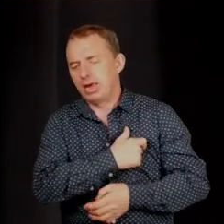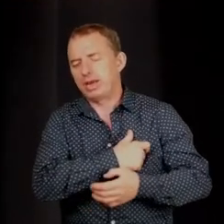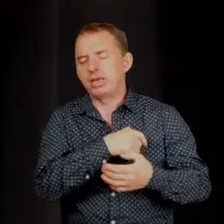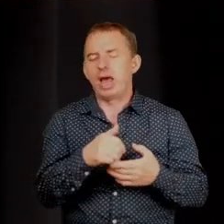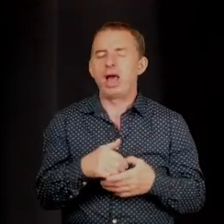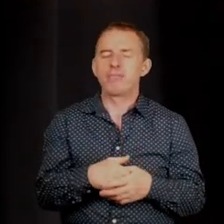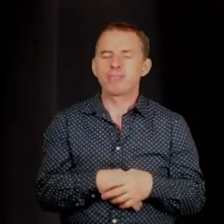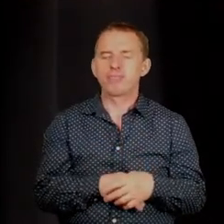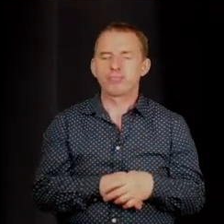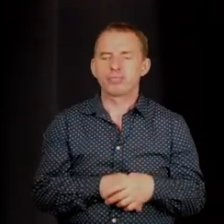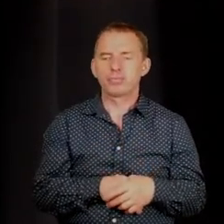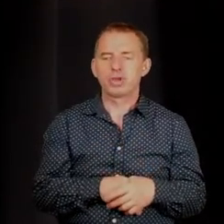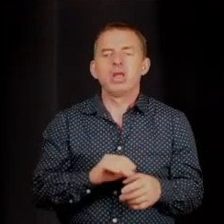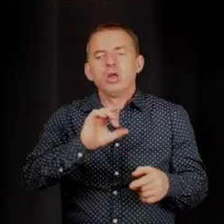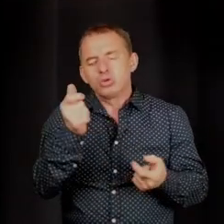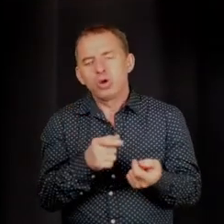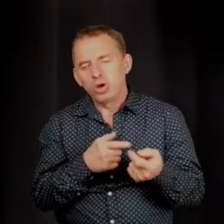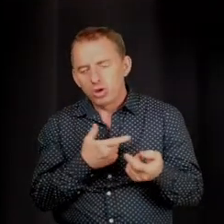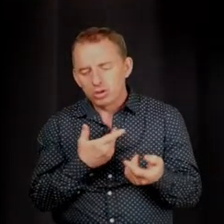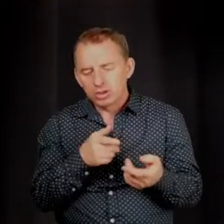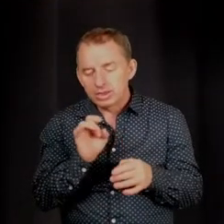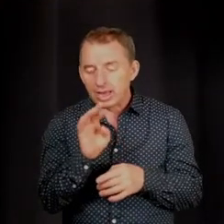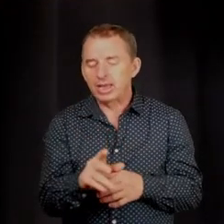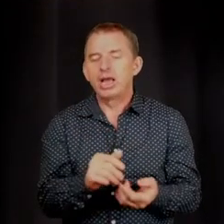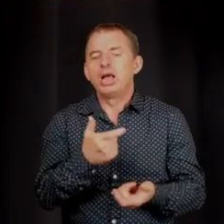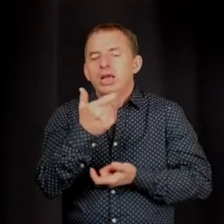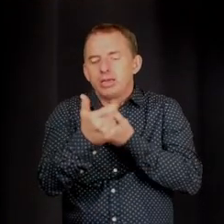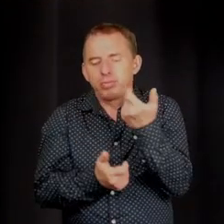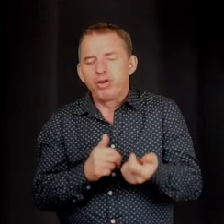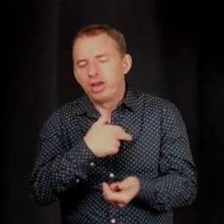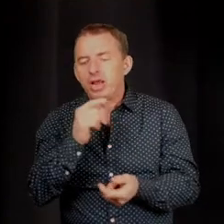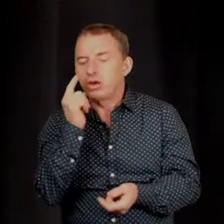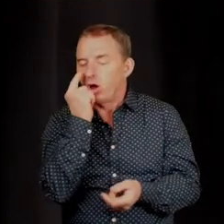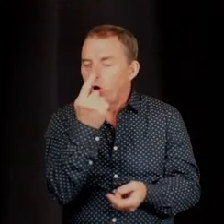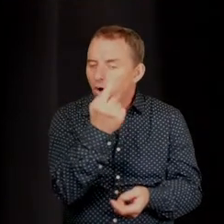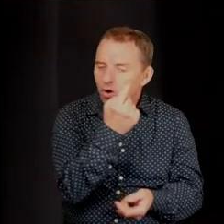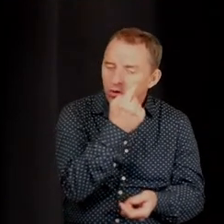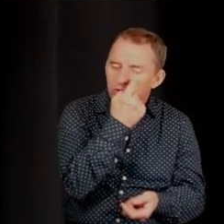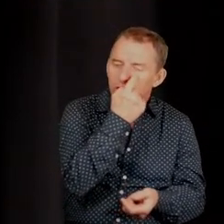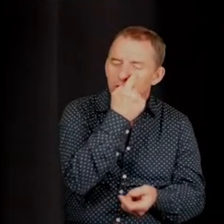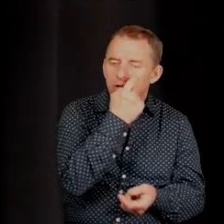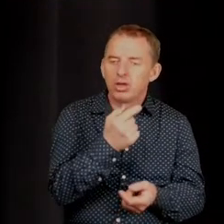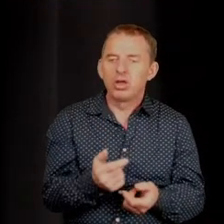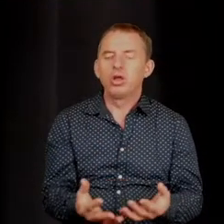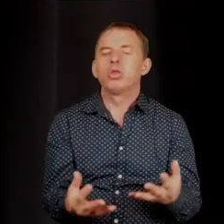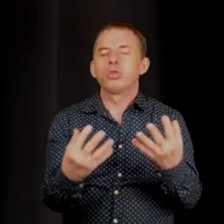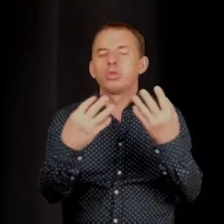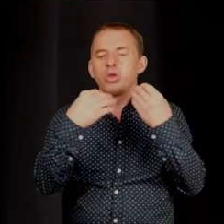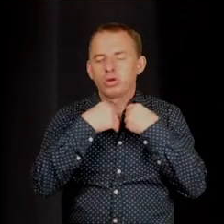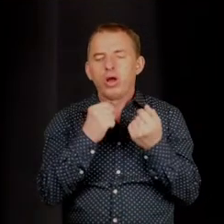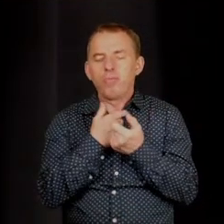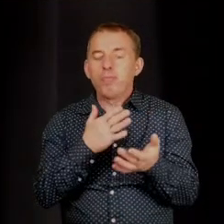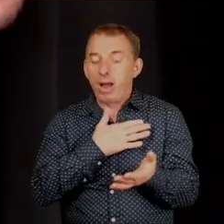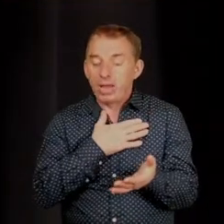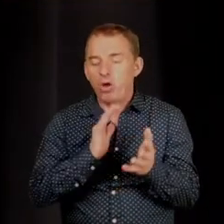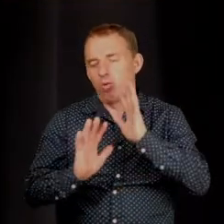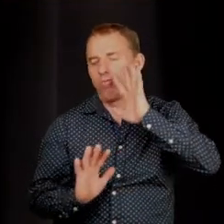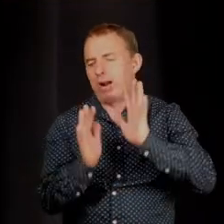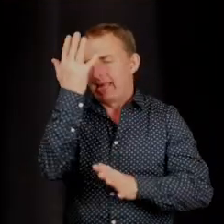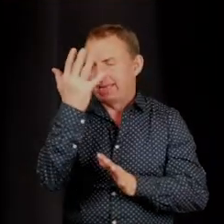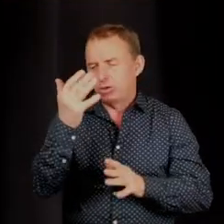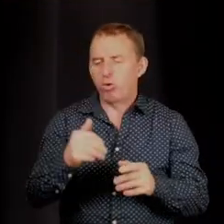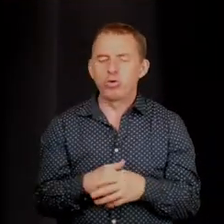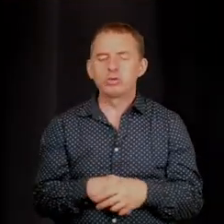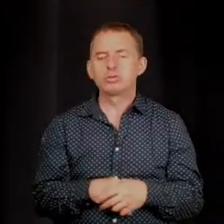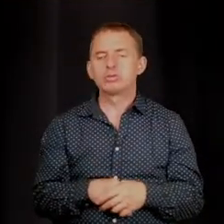sparkle in our eyes? Co takiego sprawia, że nasze oczy doznają doznają blasku. What is it that puts a